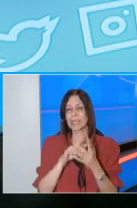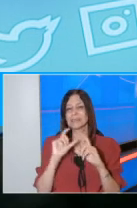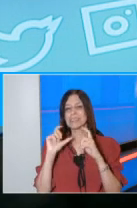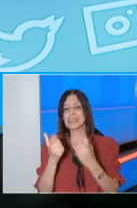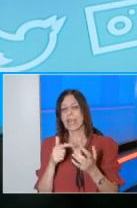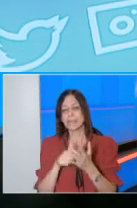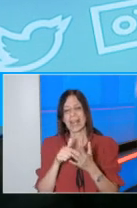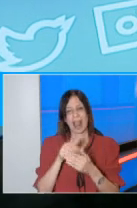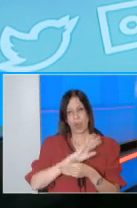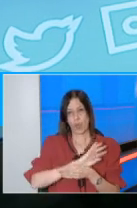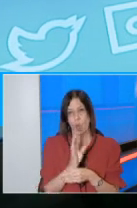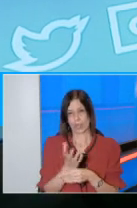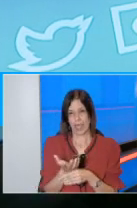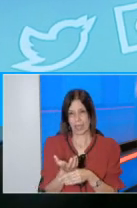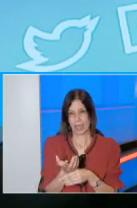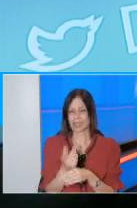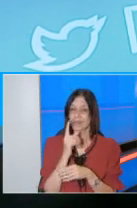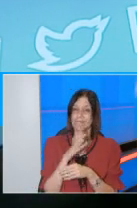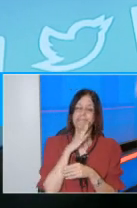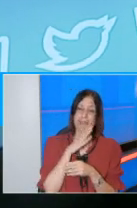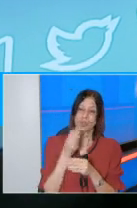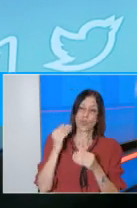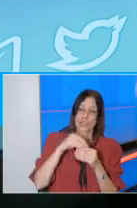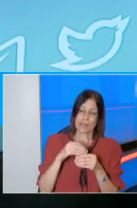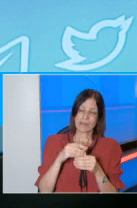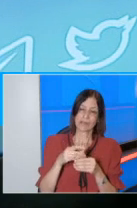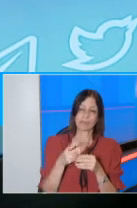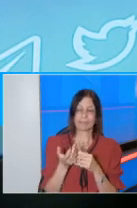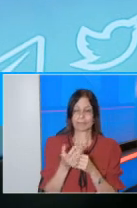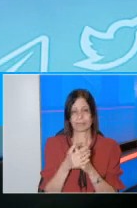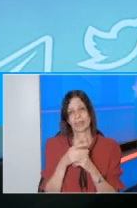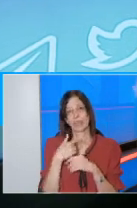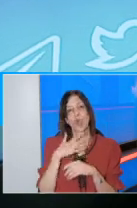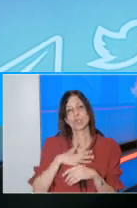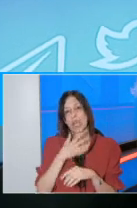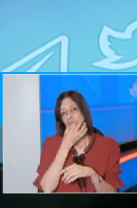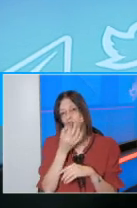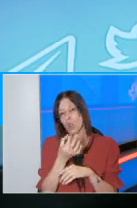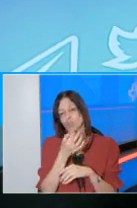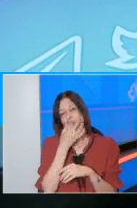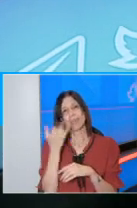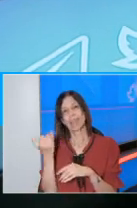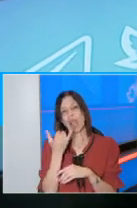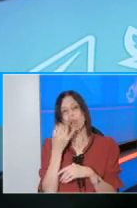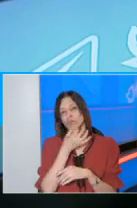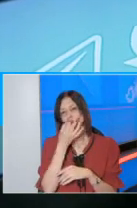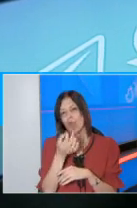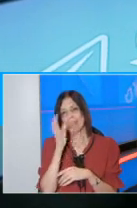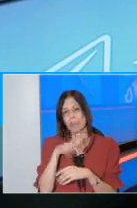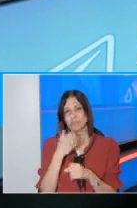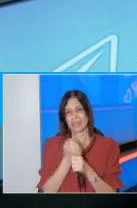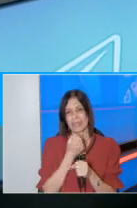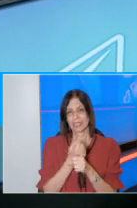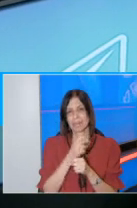בגלל הקורונה. אז בעיה על בעיה, וזה גורם לעוד בעיה, אבל אני רוצה לשאול אותך שאלה שאני בדרך כלל שואלת גם